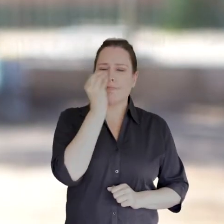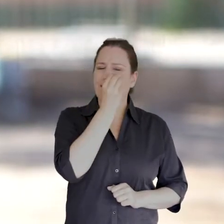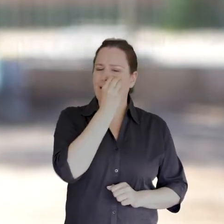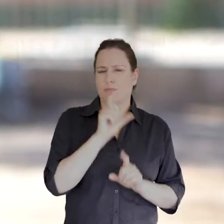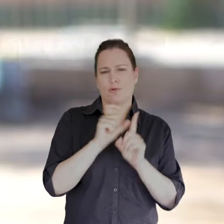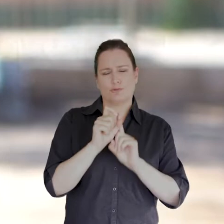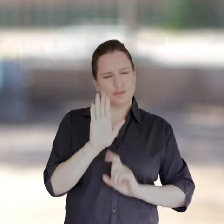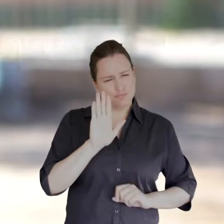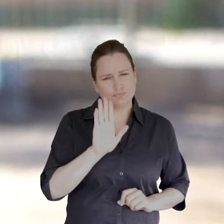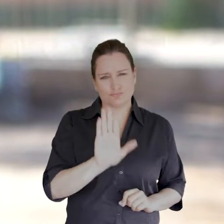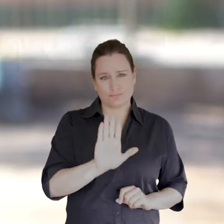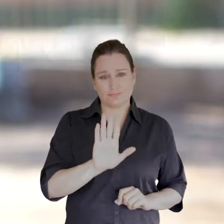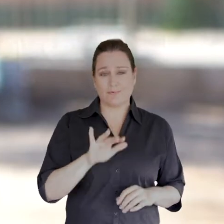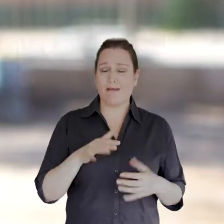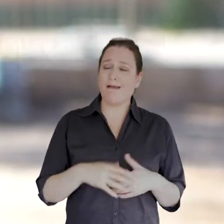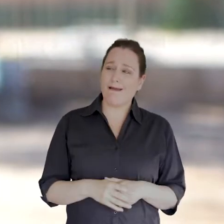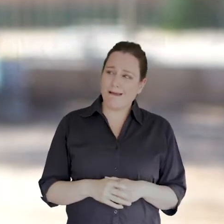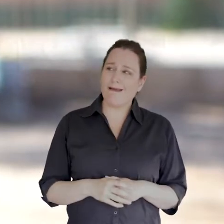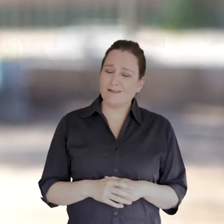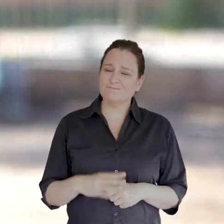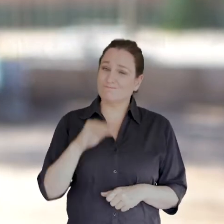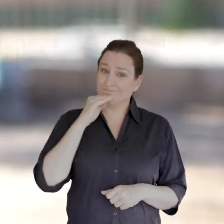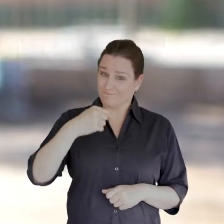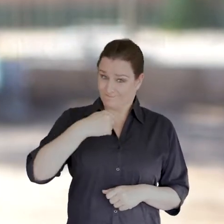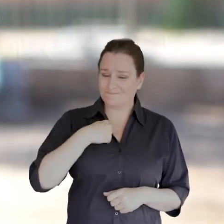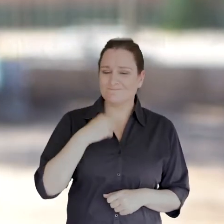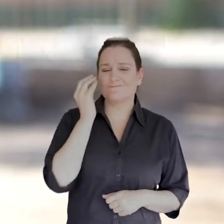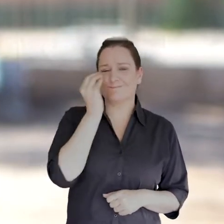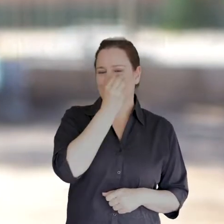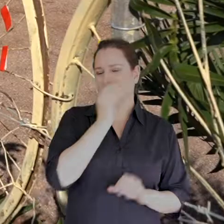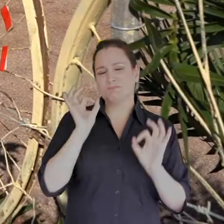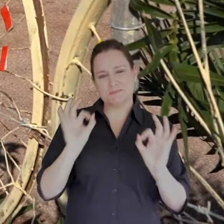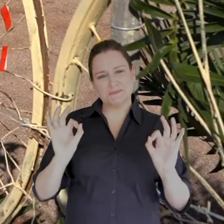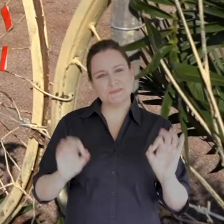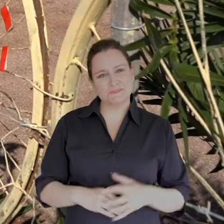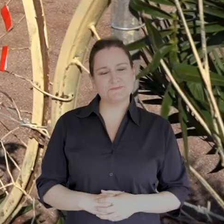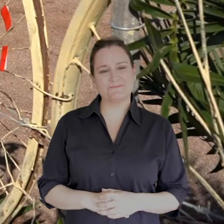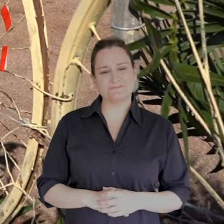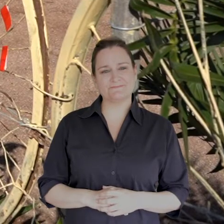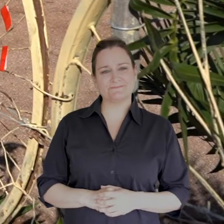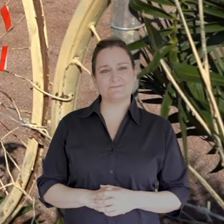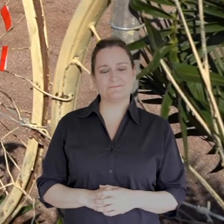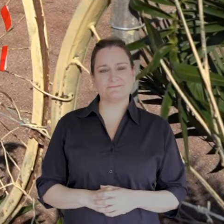En dus hoekom ik voor mijzelf zie, en voor enig iemand zei, ik was een namma.